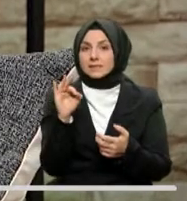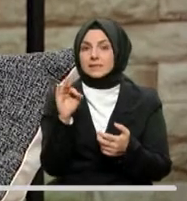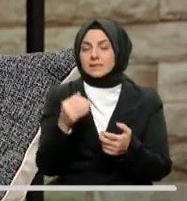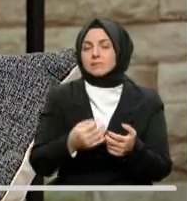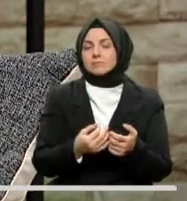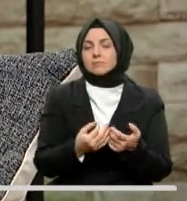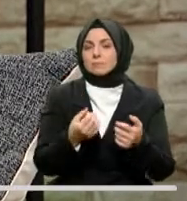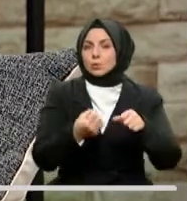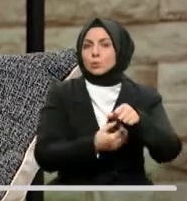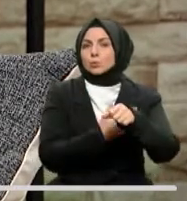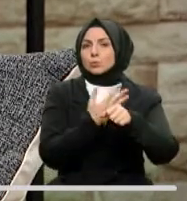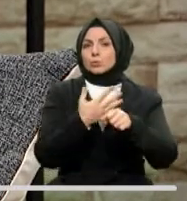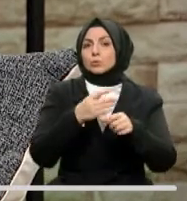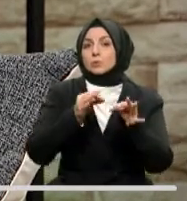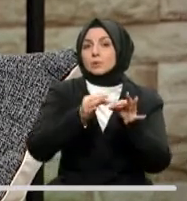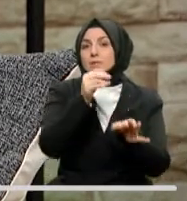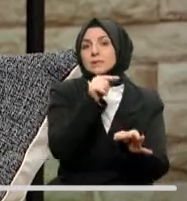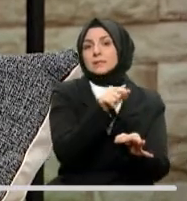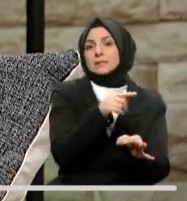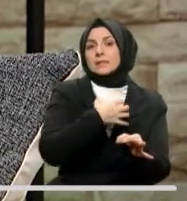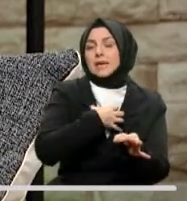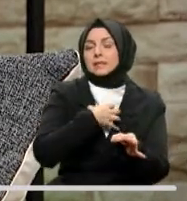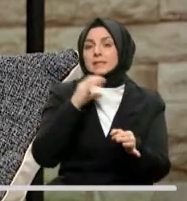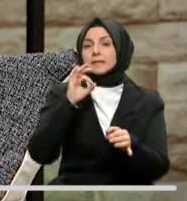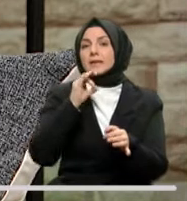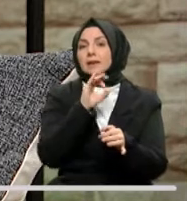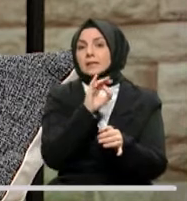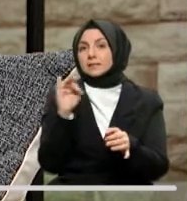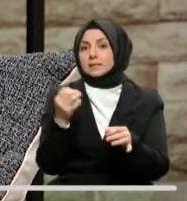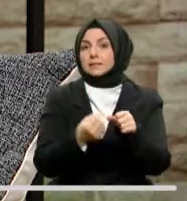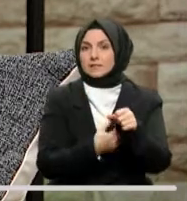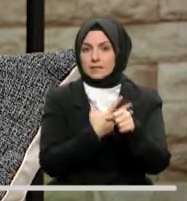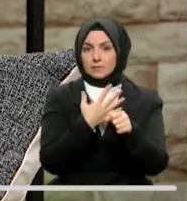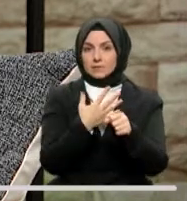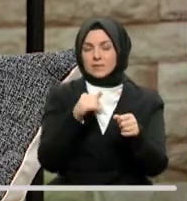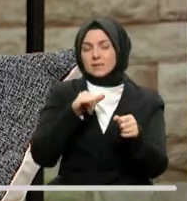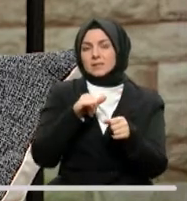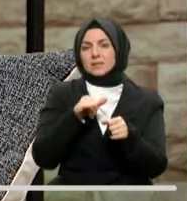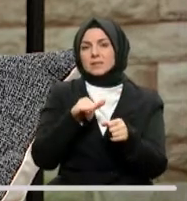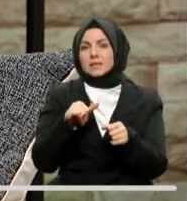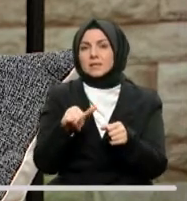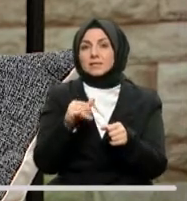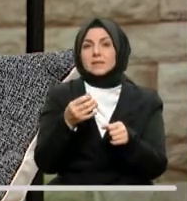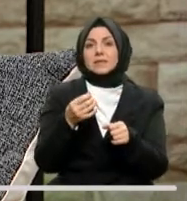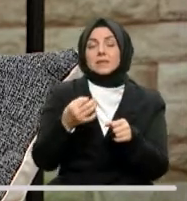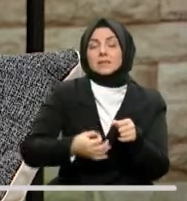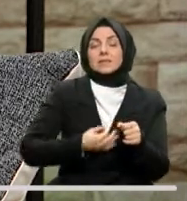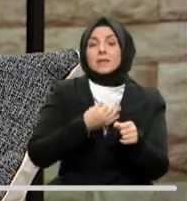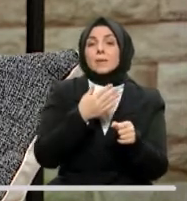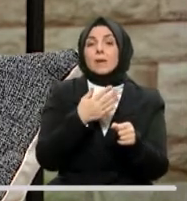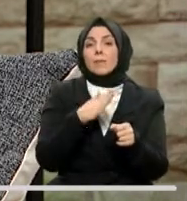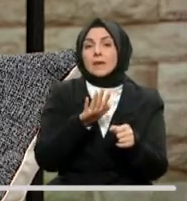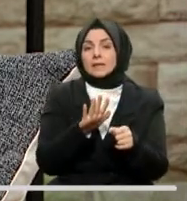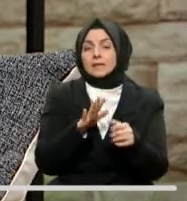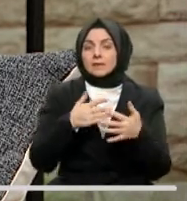kendisini değersiz hissetmesi değerli olan şey kendisine yakın hissede memesi layık görememesi sürekli